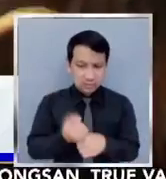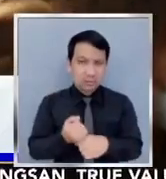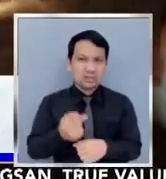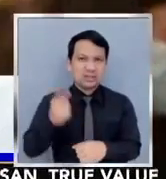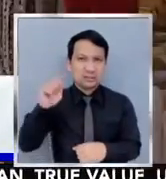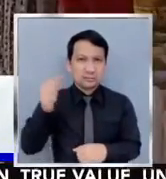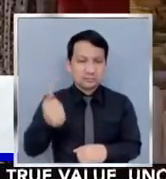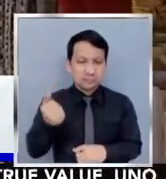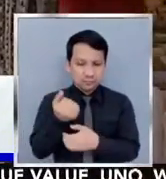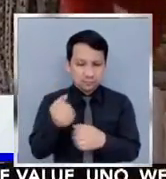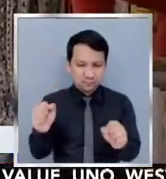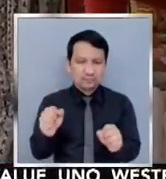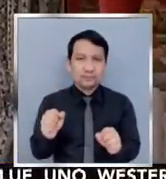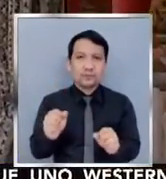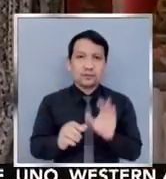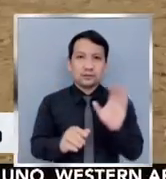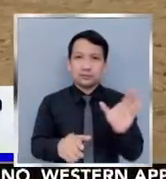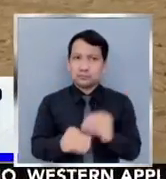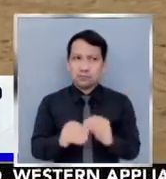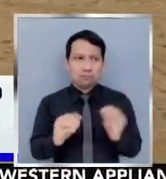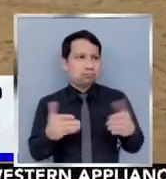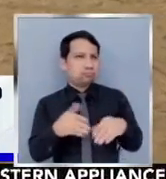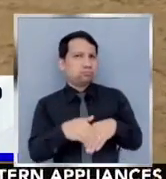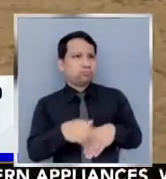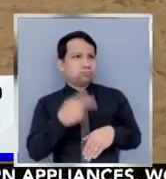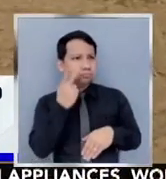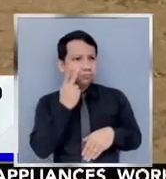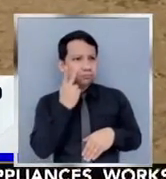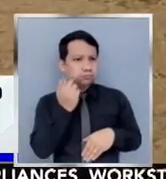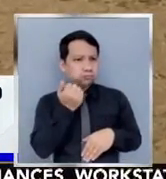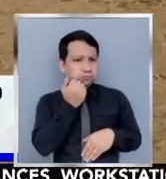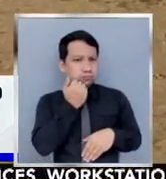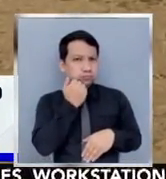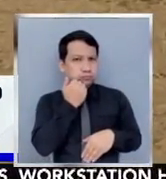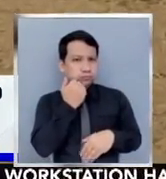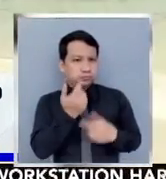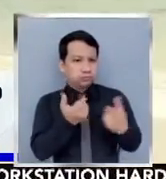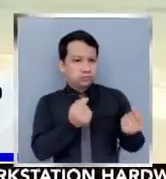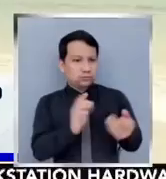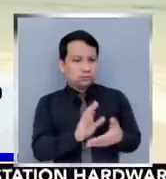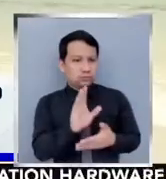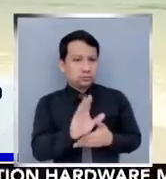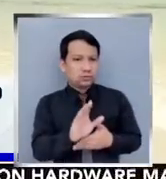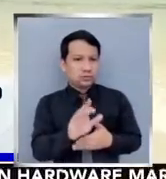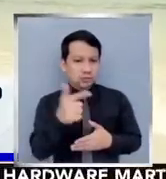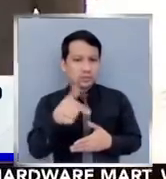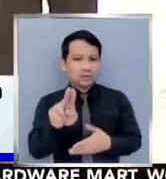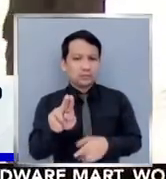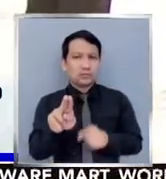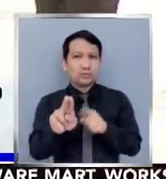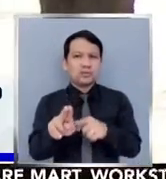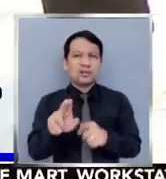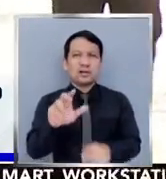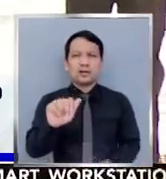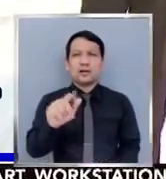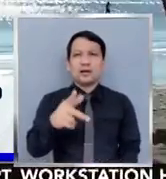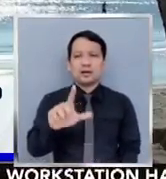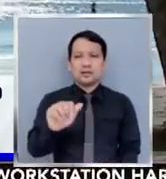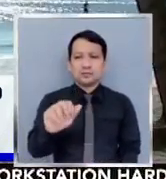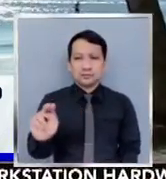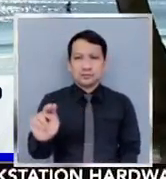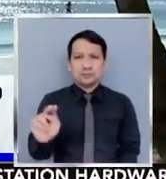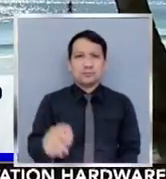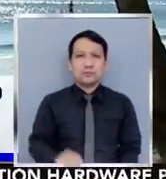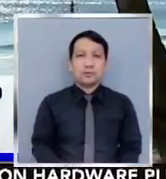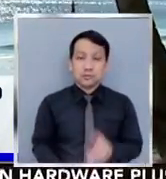Insurance Commission, wala naman daw nakikitang mali sa akbang ng Malay Aklan LGU. Karapat nang daw ng bawat LGU